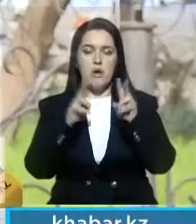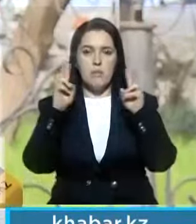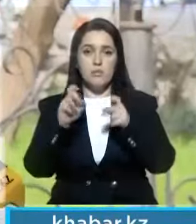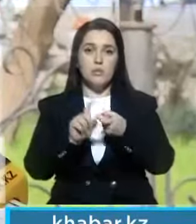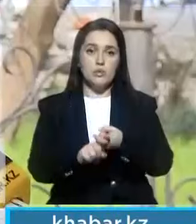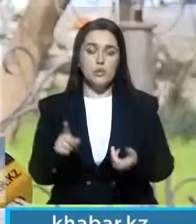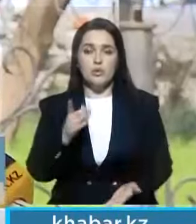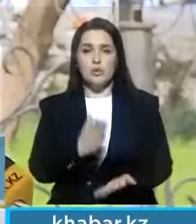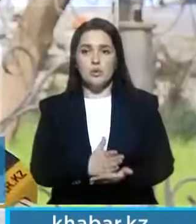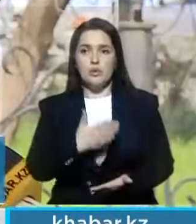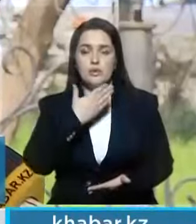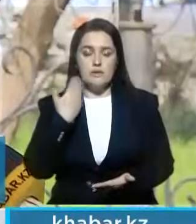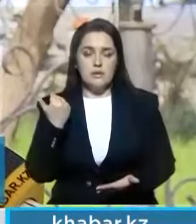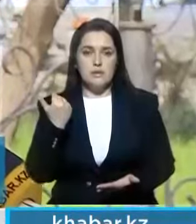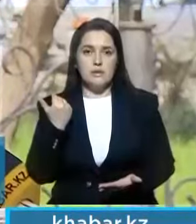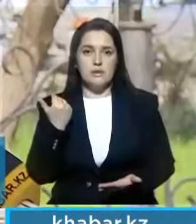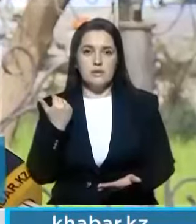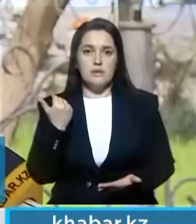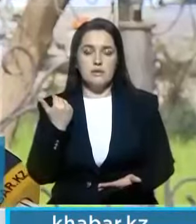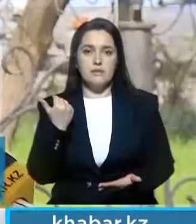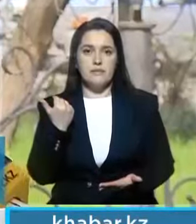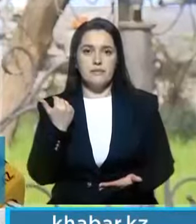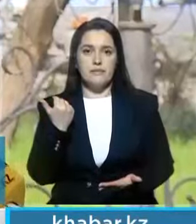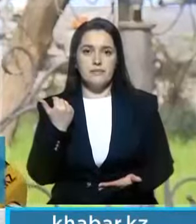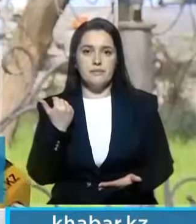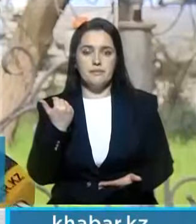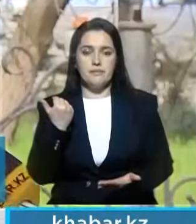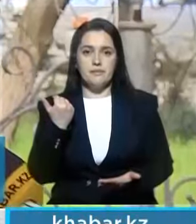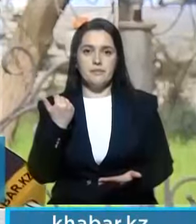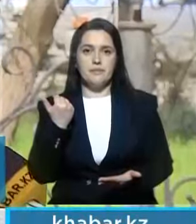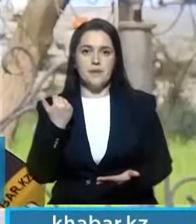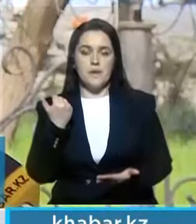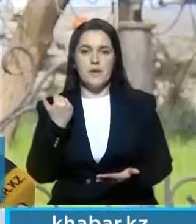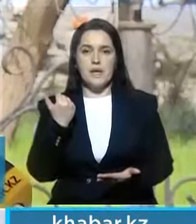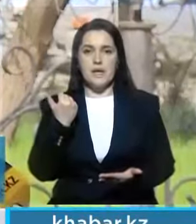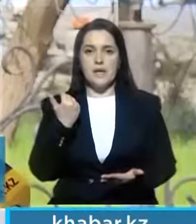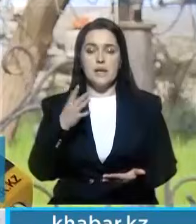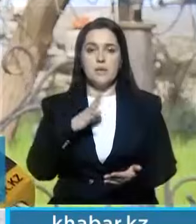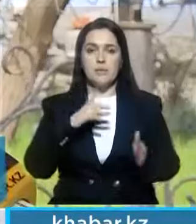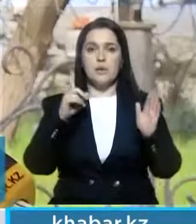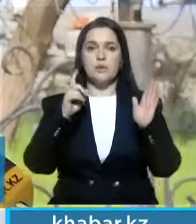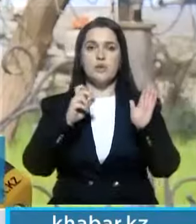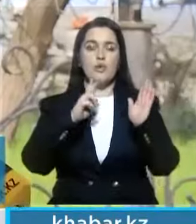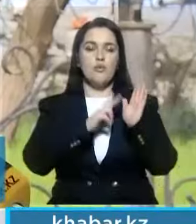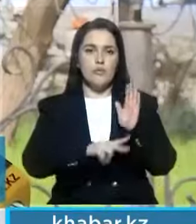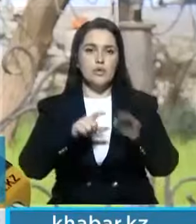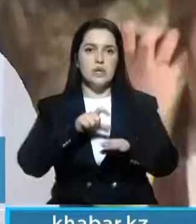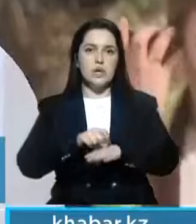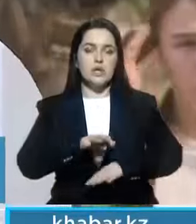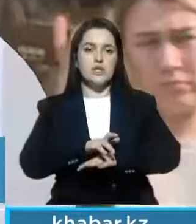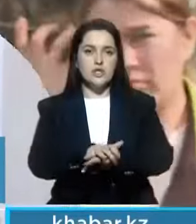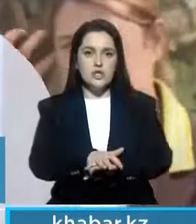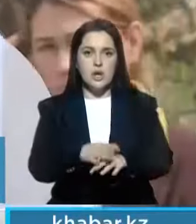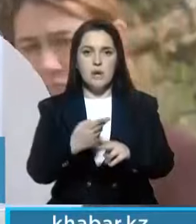клещей возбудителями, да, КГЛ в лабораторию. И на сегодняшний день было исследовано, значит, 180 клещей, и среди